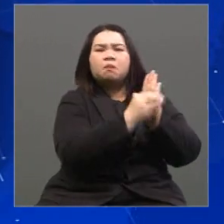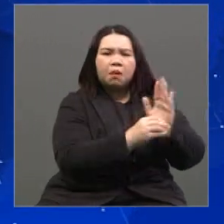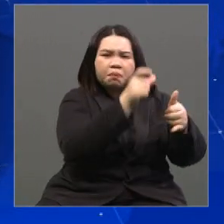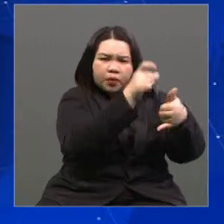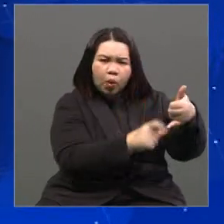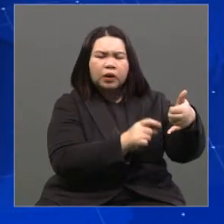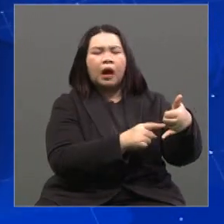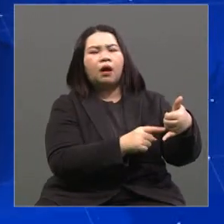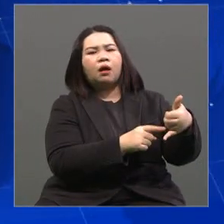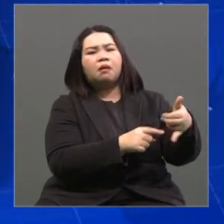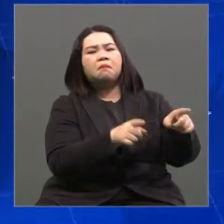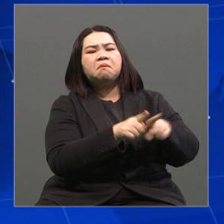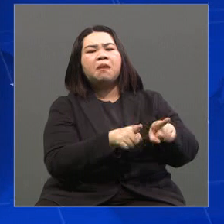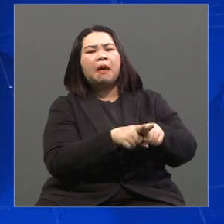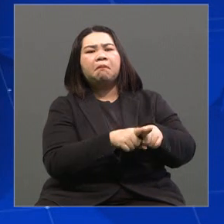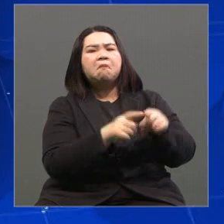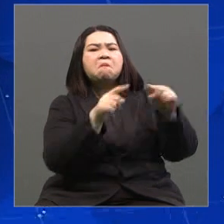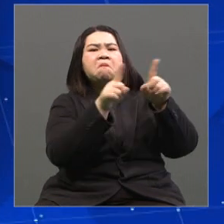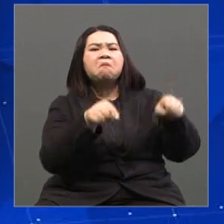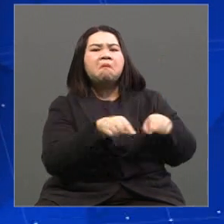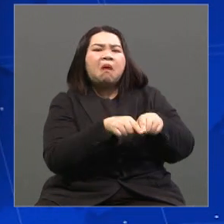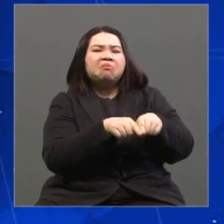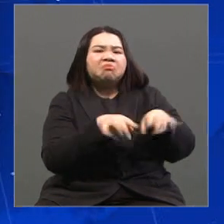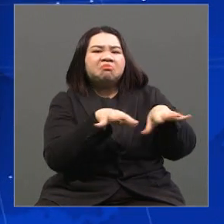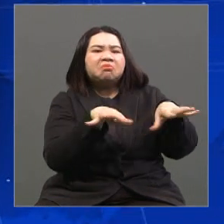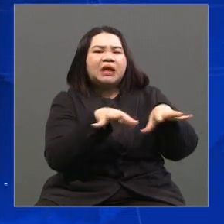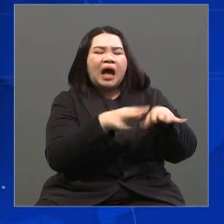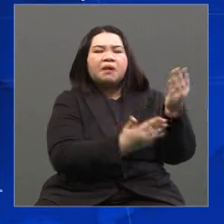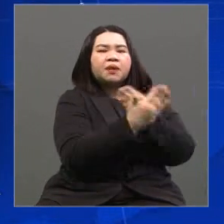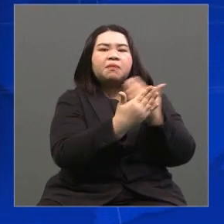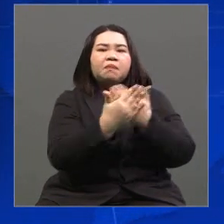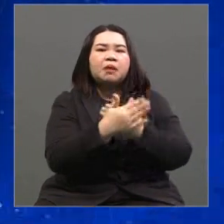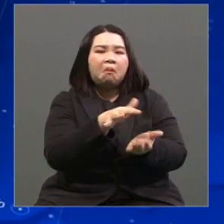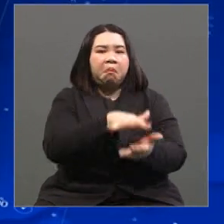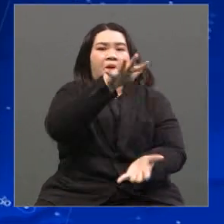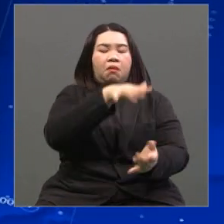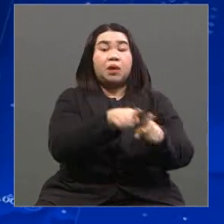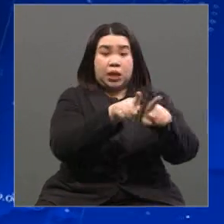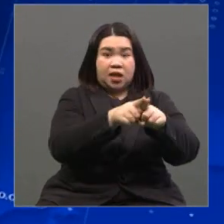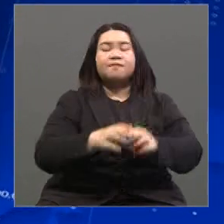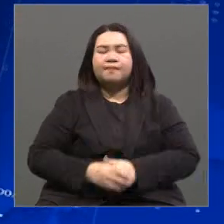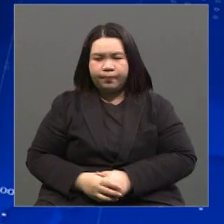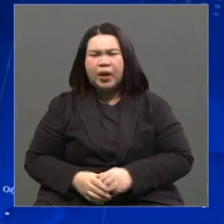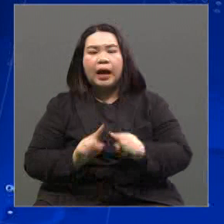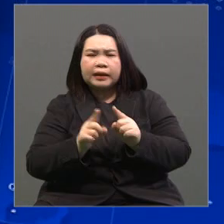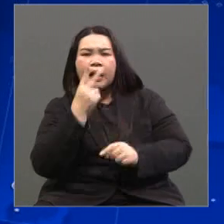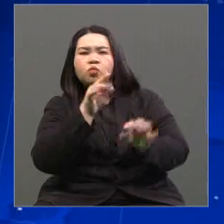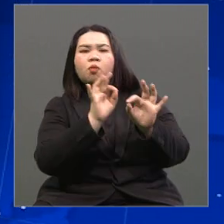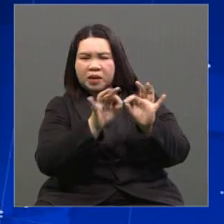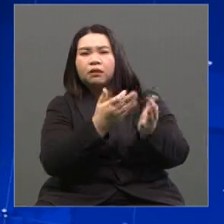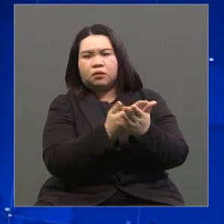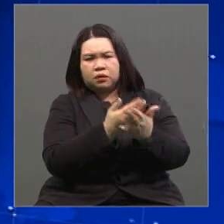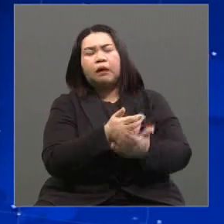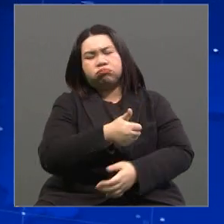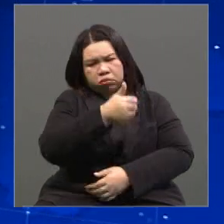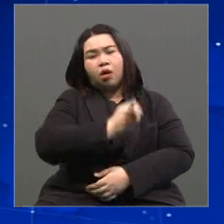เรียกไปแบบเหมือนปัดโหลอ่ะนะคะใช่ค่ะแต่ว่ามันก็อย่างที่บอกมันก็ประหยัดเรื่องของงบประมาณจริงๆ